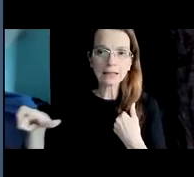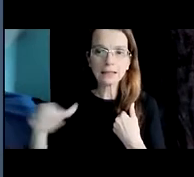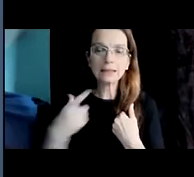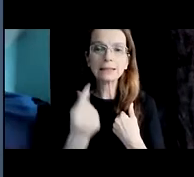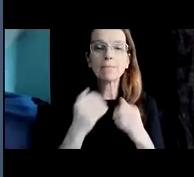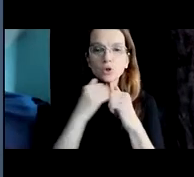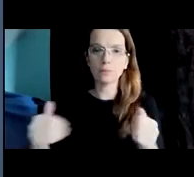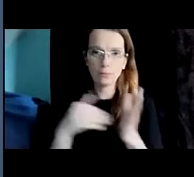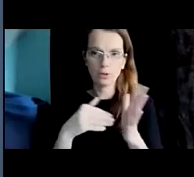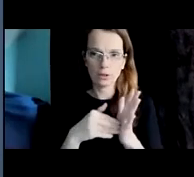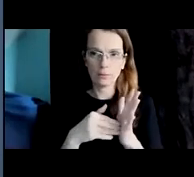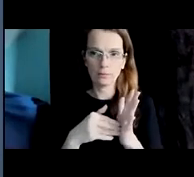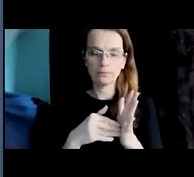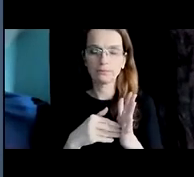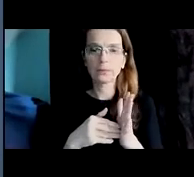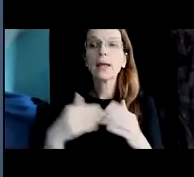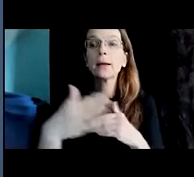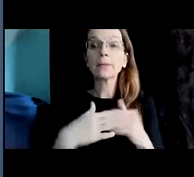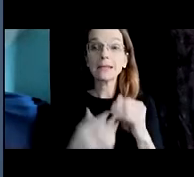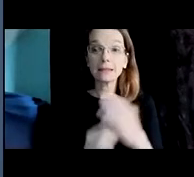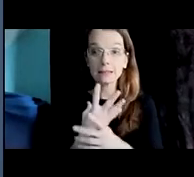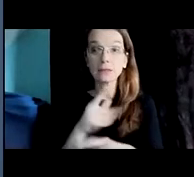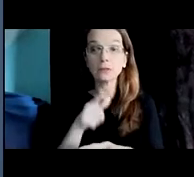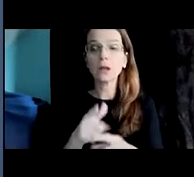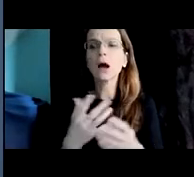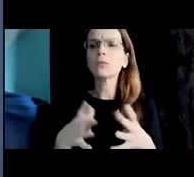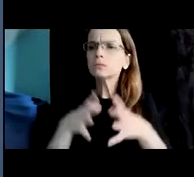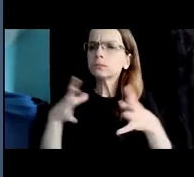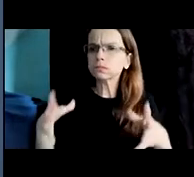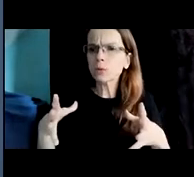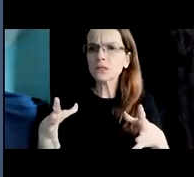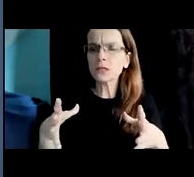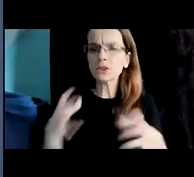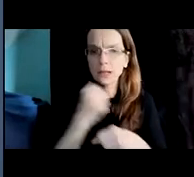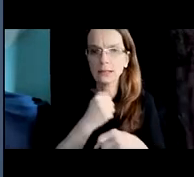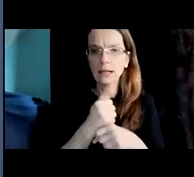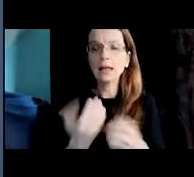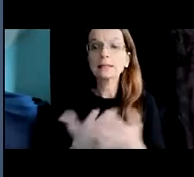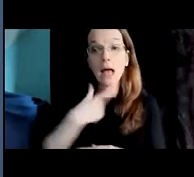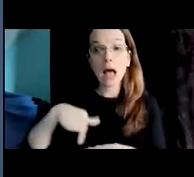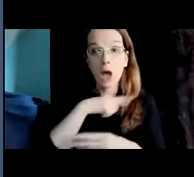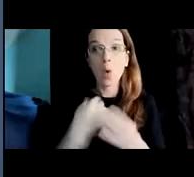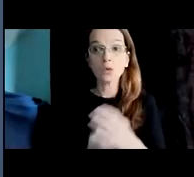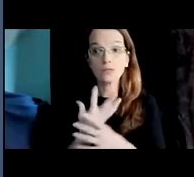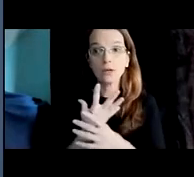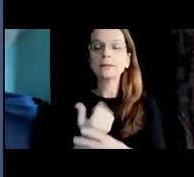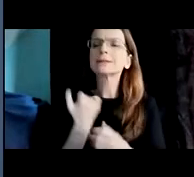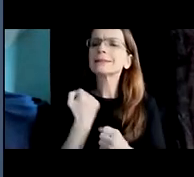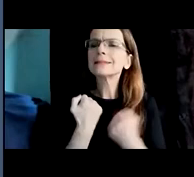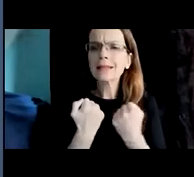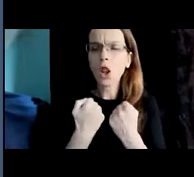Pri nastajanju tega kar obsežnega dela so bile za nas ustvarjalce ves čas zelo dragocene tudi